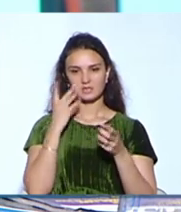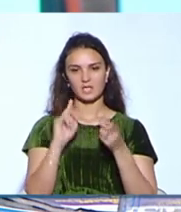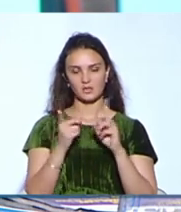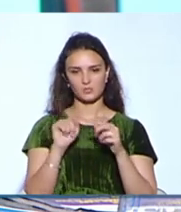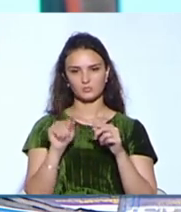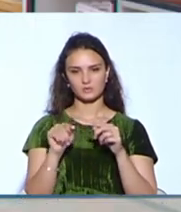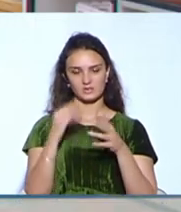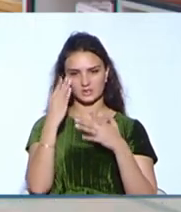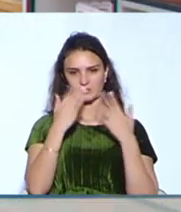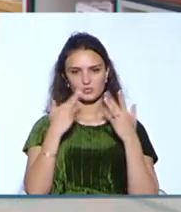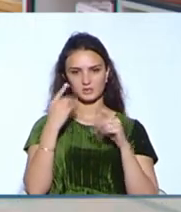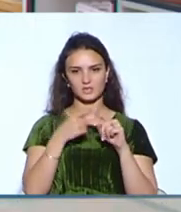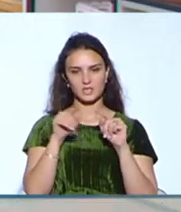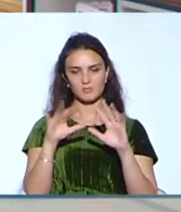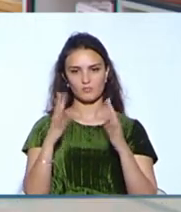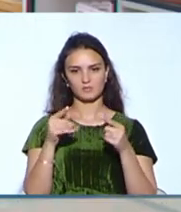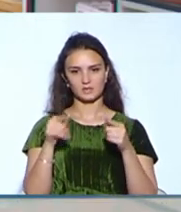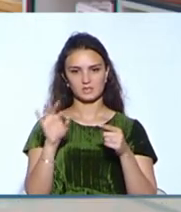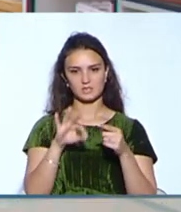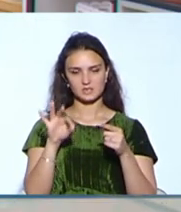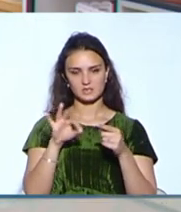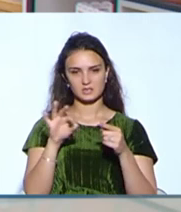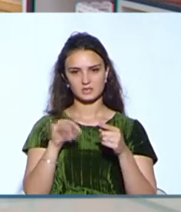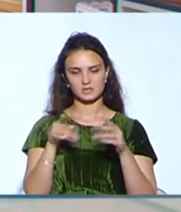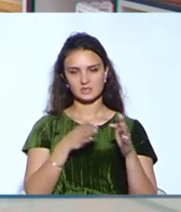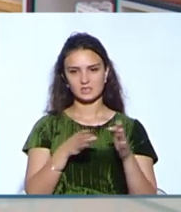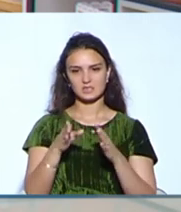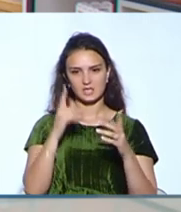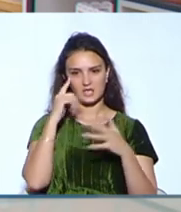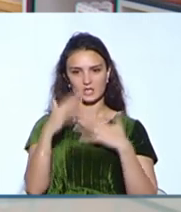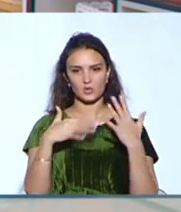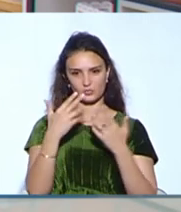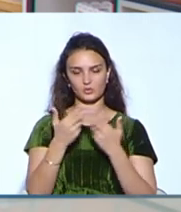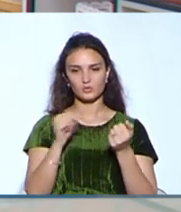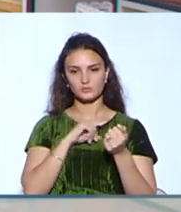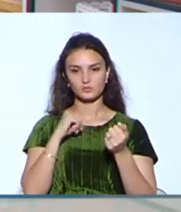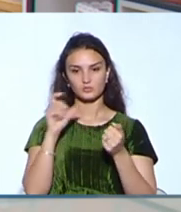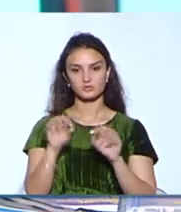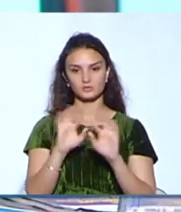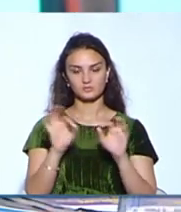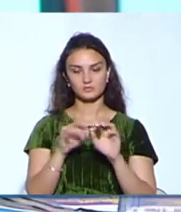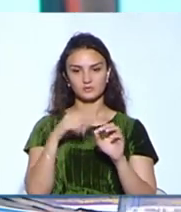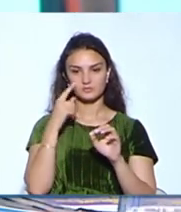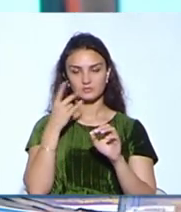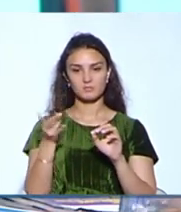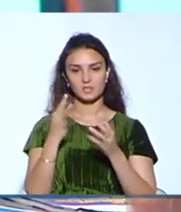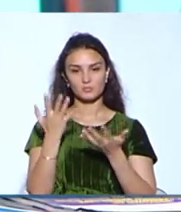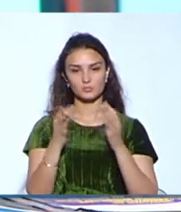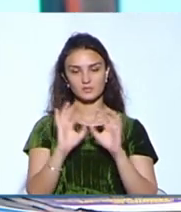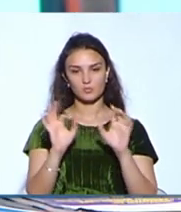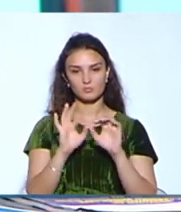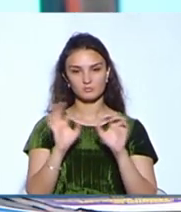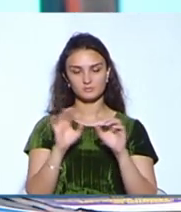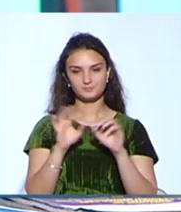რეალურად წარმოდგენა ამ მოვლენაზე, ანუ გზაკვალარეული ხო, როგორც თავად ბრძანე. მაგრამ თუ